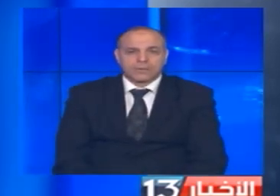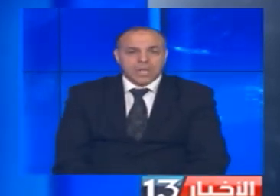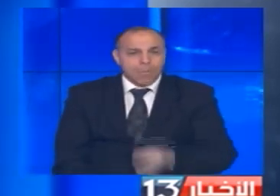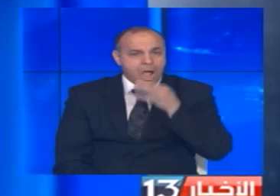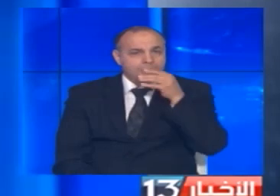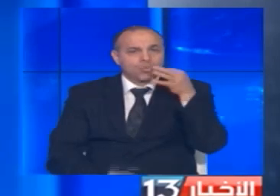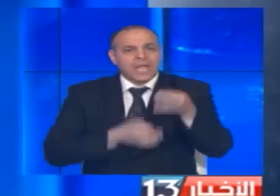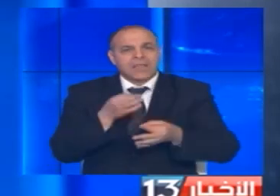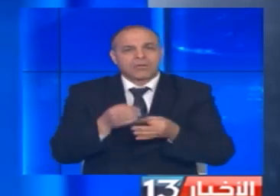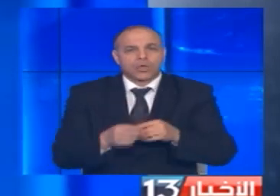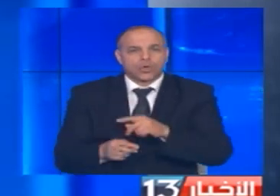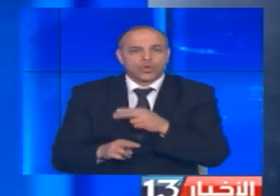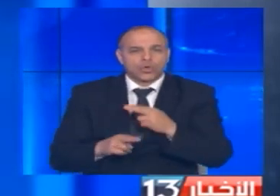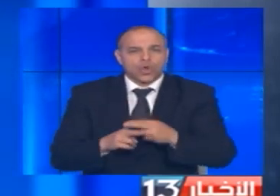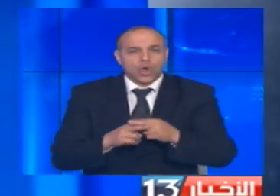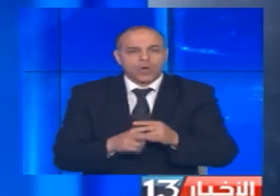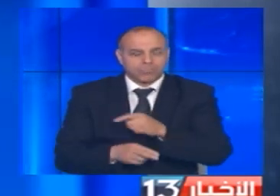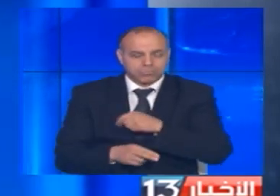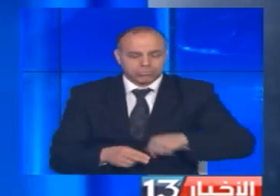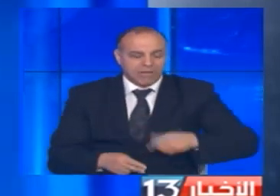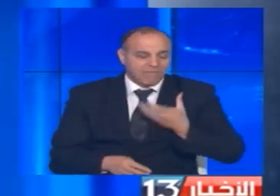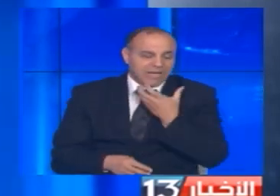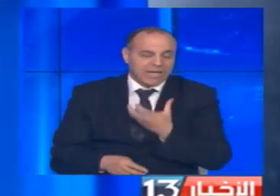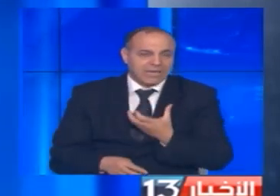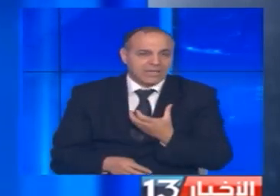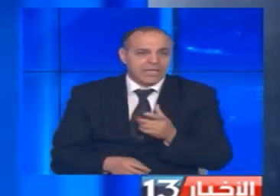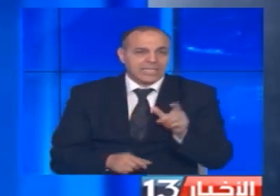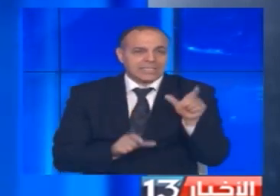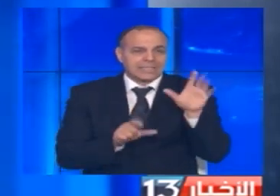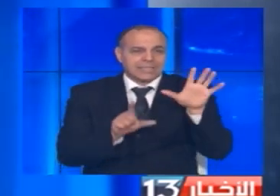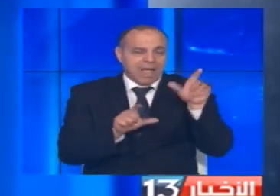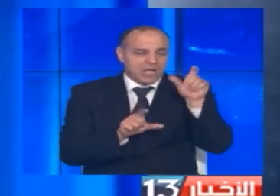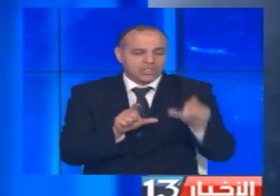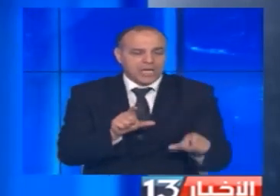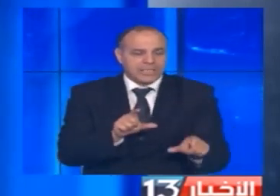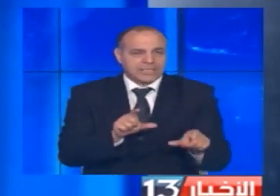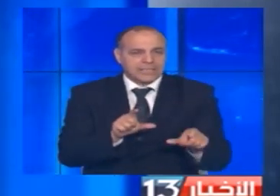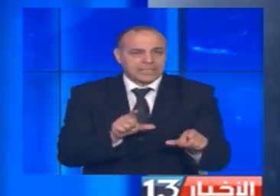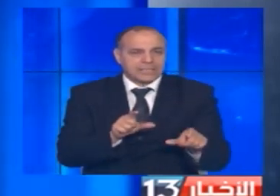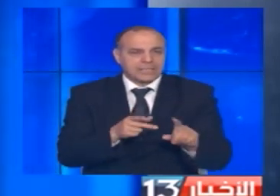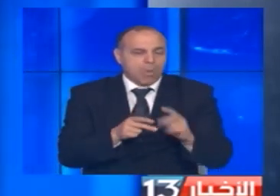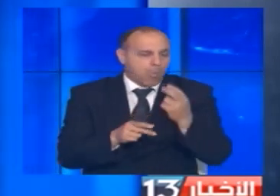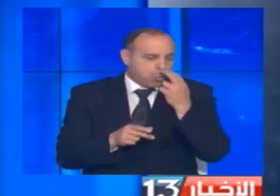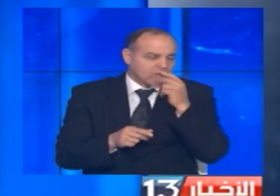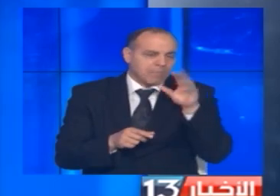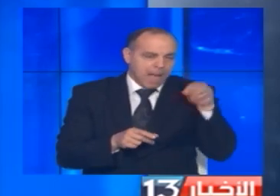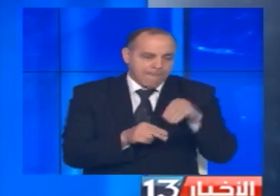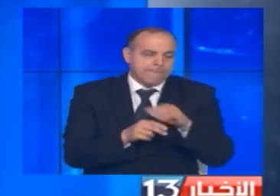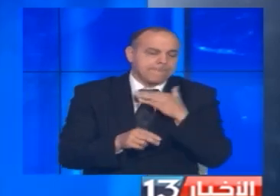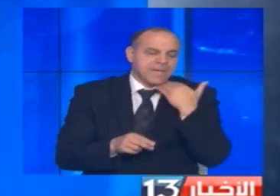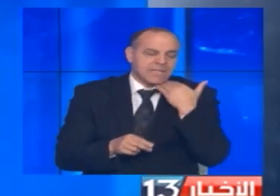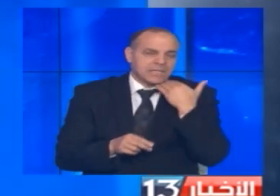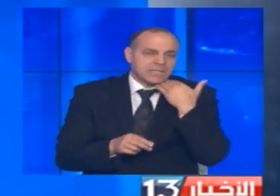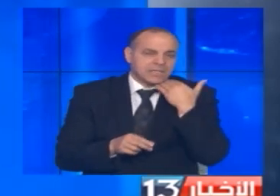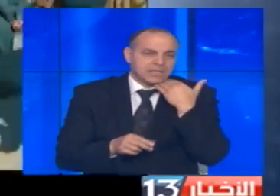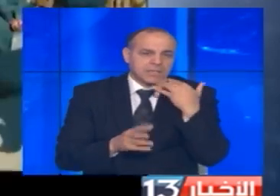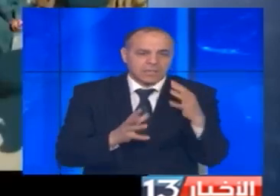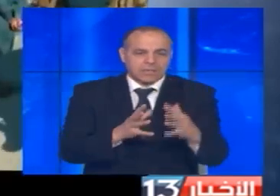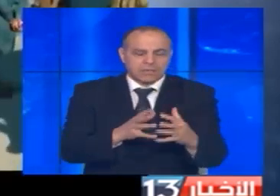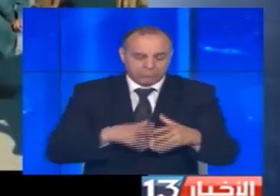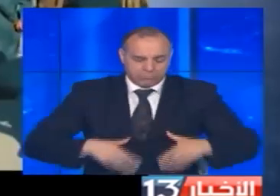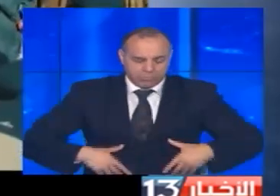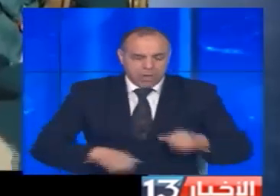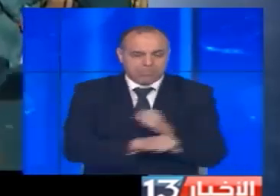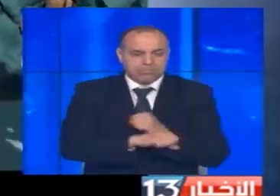قال المتحدث باسم الداخلية الأفغانية إن 7 أشخاص على الأقل من بينهم أمنيين قتلوا في تفجير